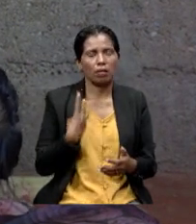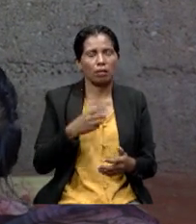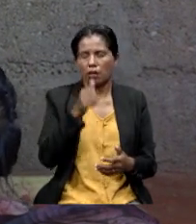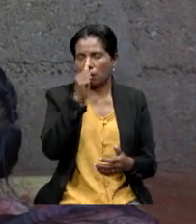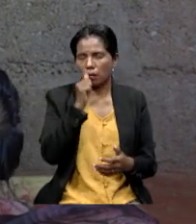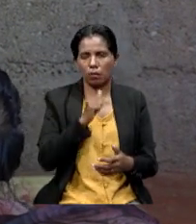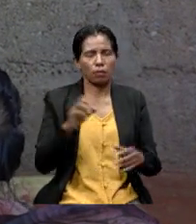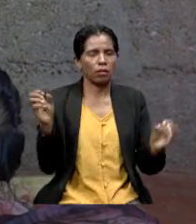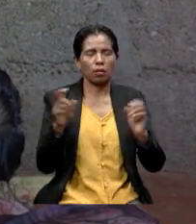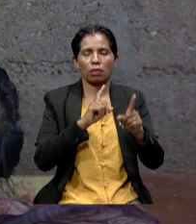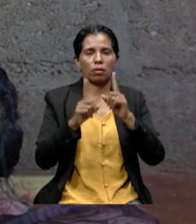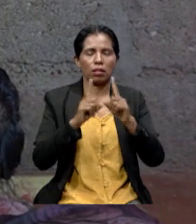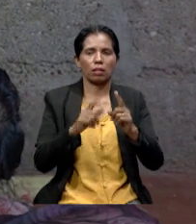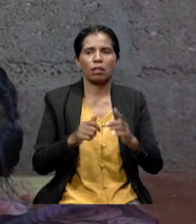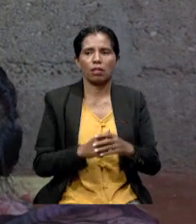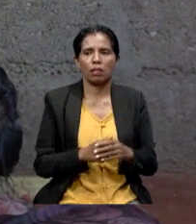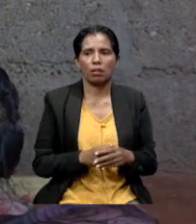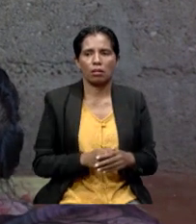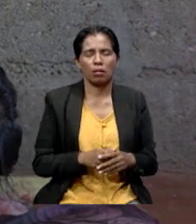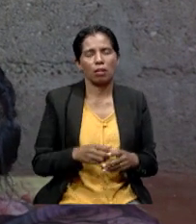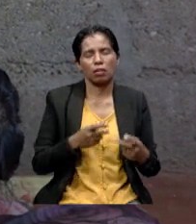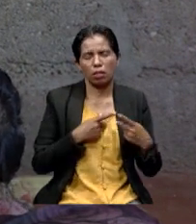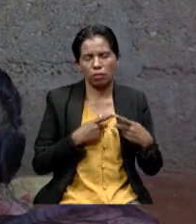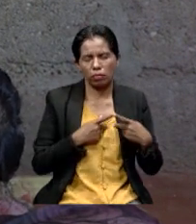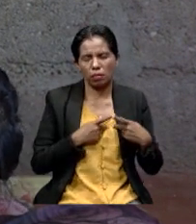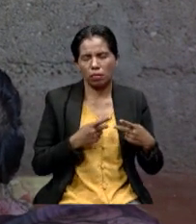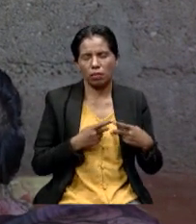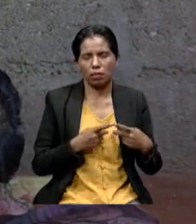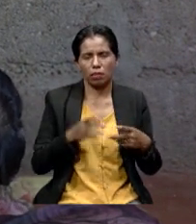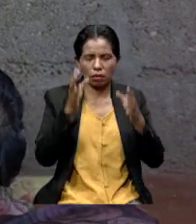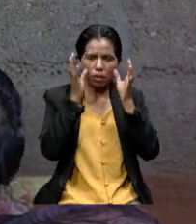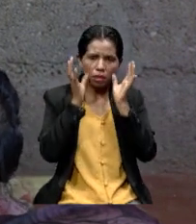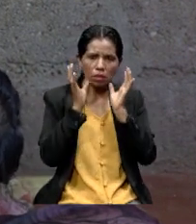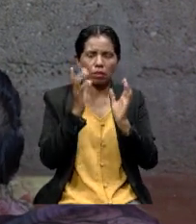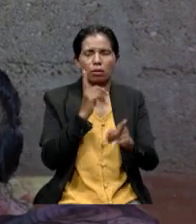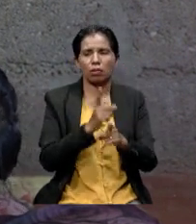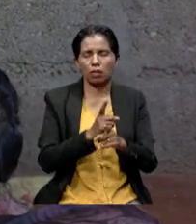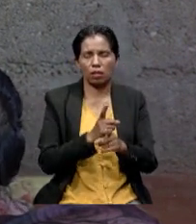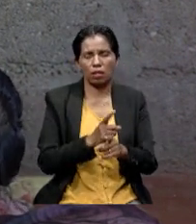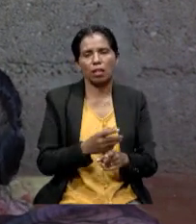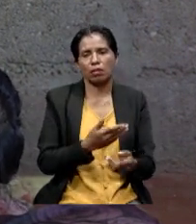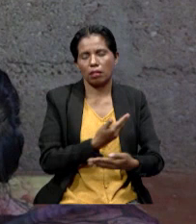la kulia pesan laran ne dodok lo sa dia ni ansa ni lah te ni la barik ho ita ga lai